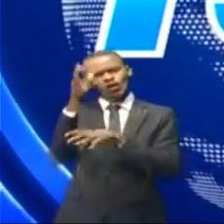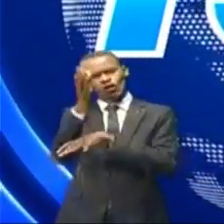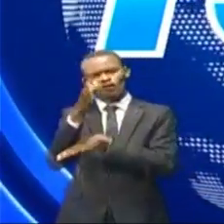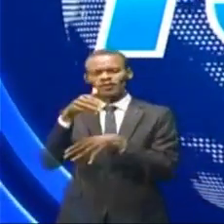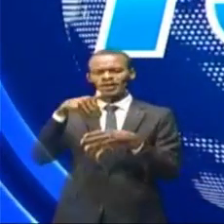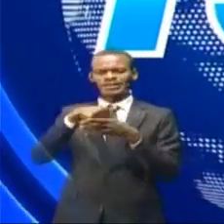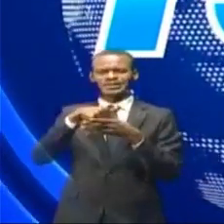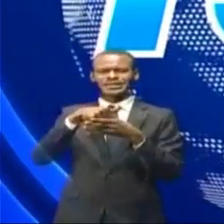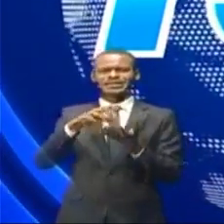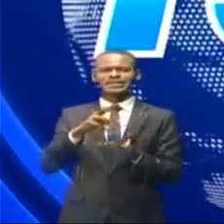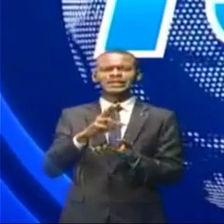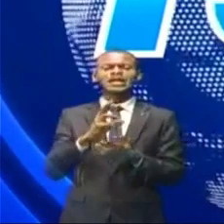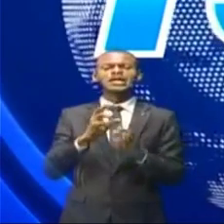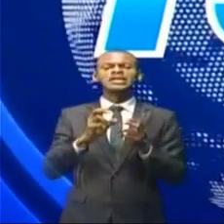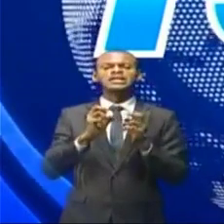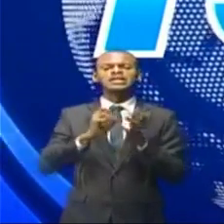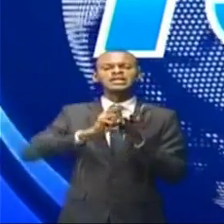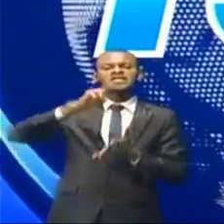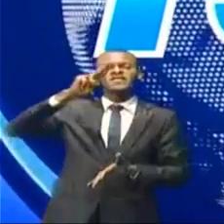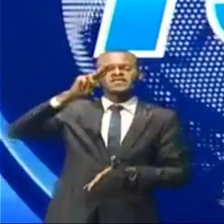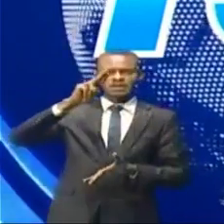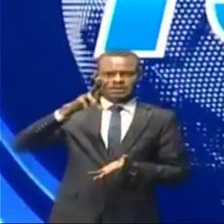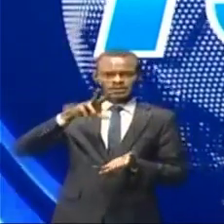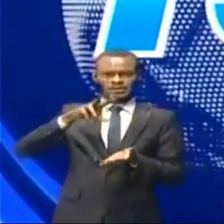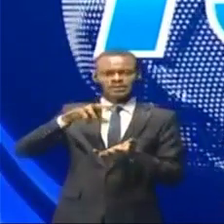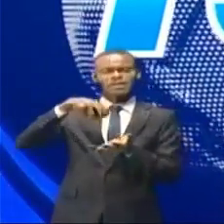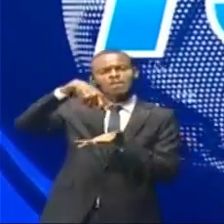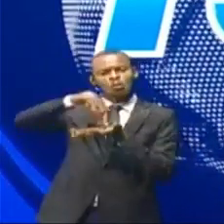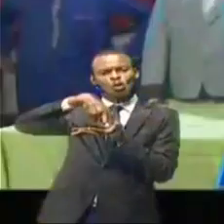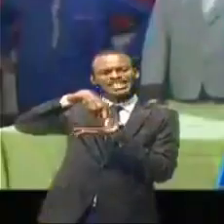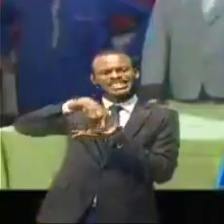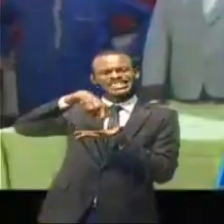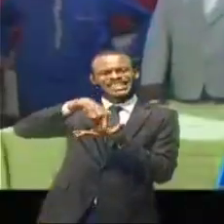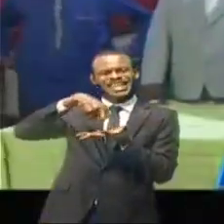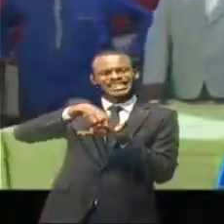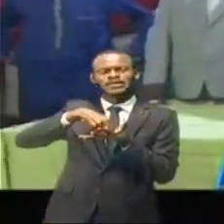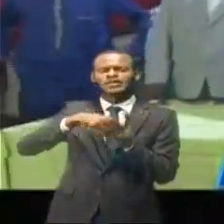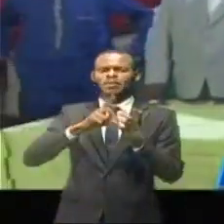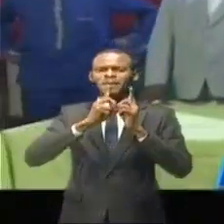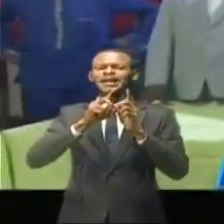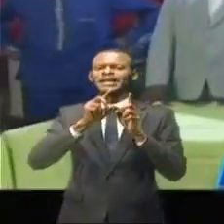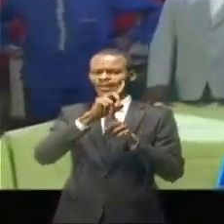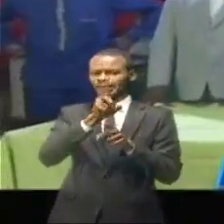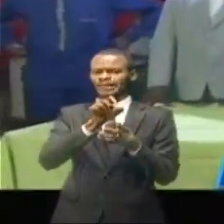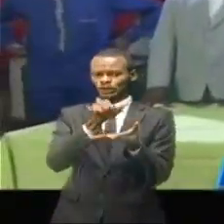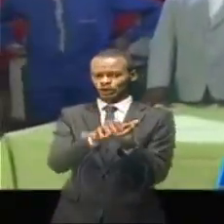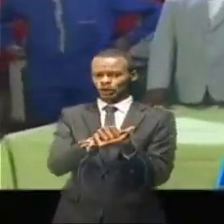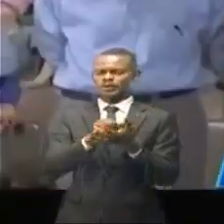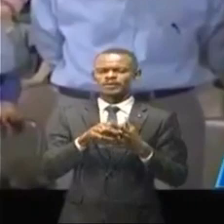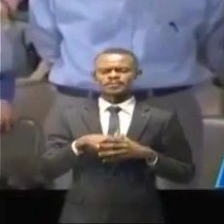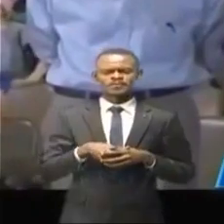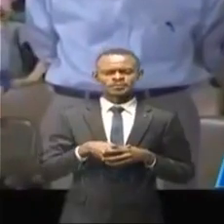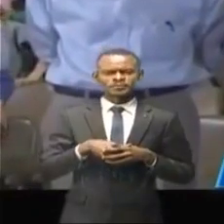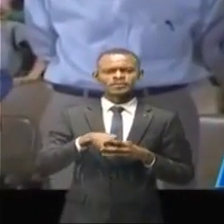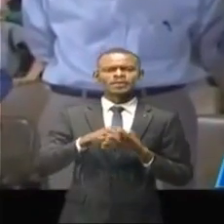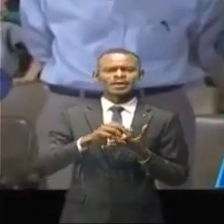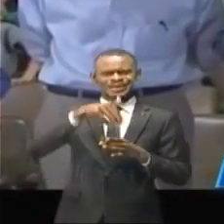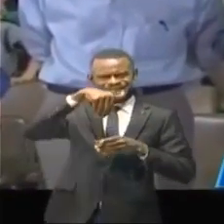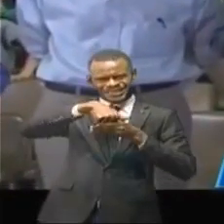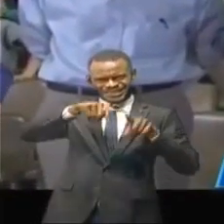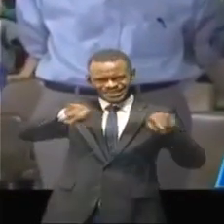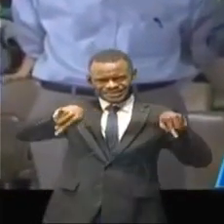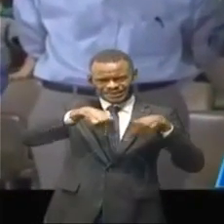du Congo sous le haut patronage du ministre de la Santé publique. Protestante au cœur du Congo, IPCC a ouvert mardi 11